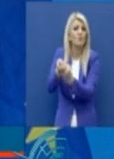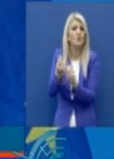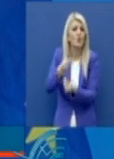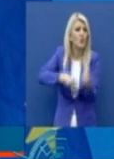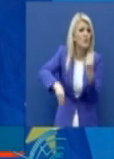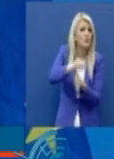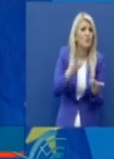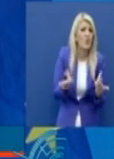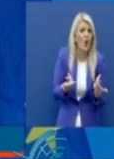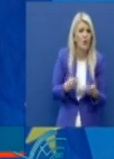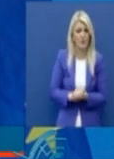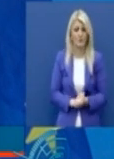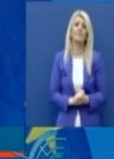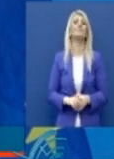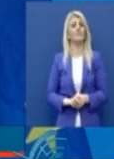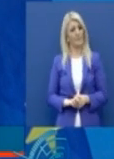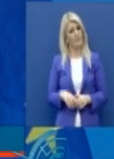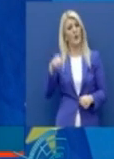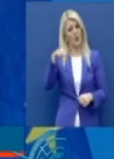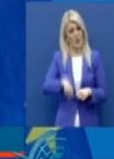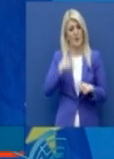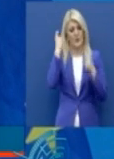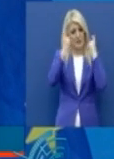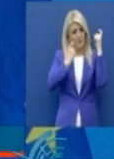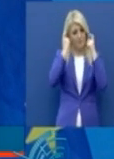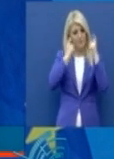ούτε την υπηρεσία του Click Away, όπως αυτές που ανέφερα,